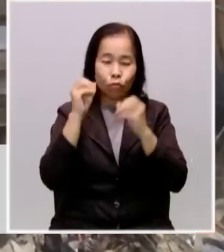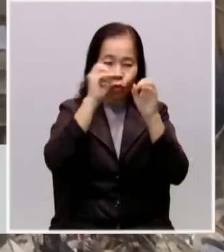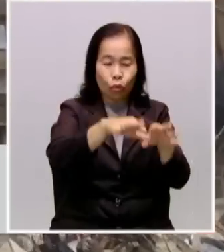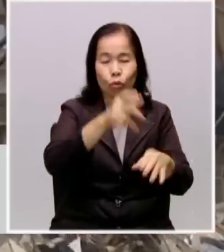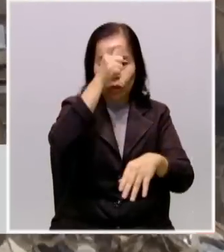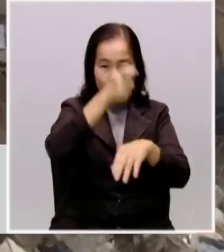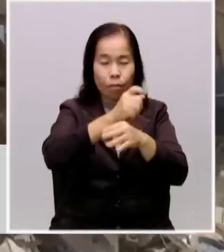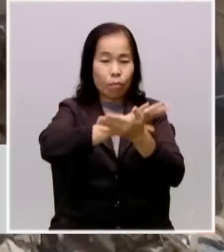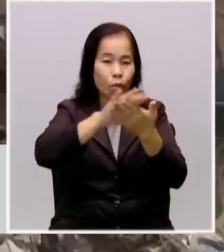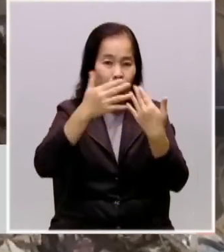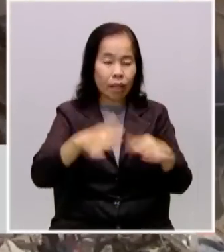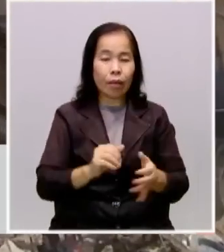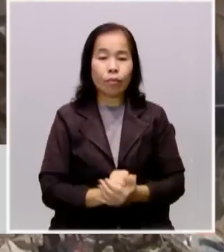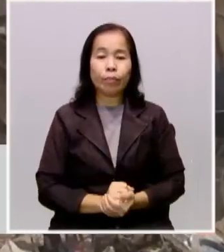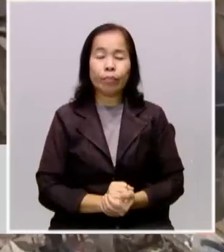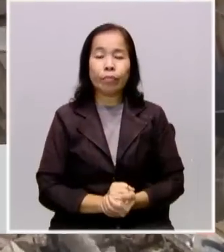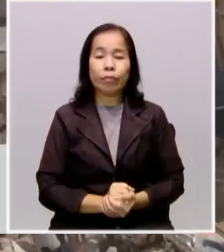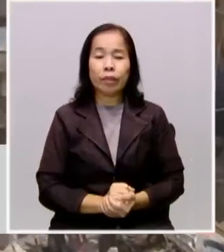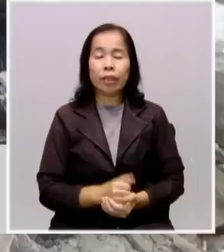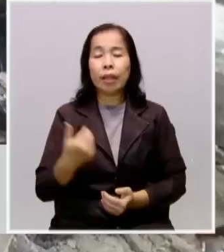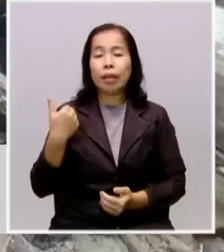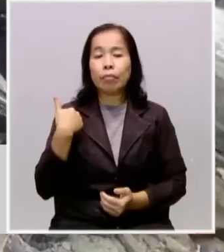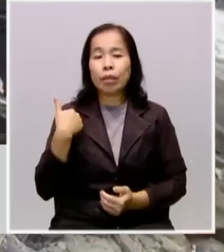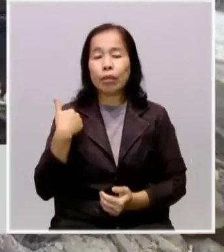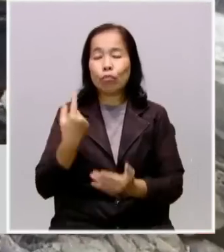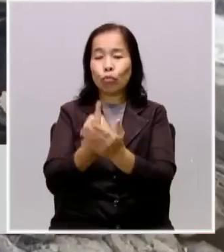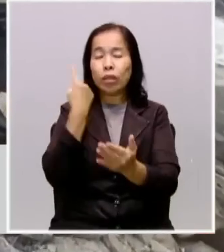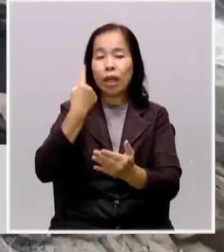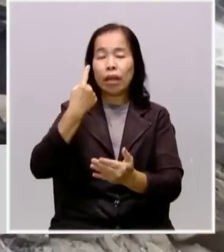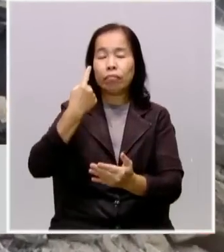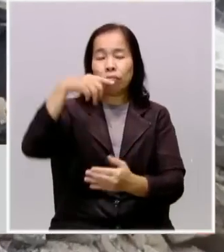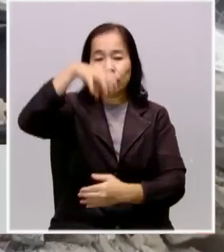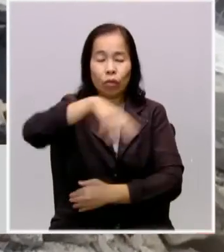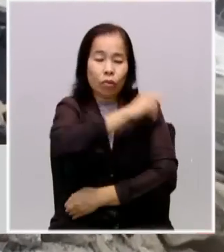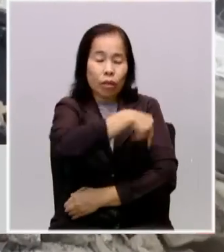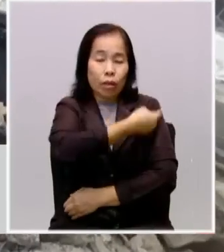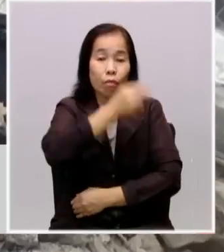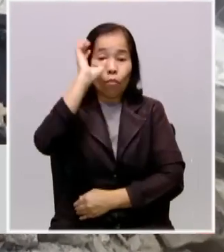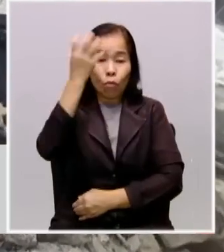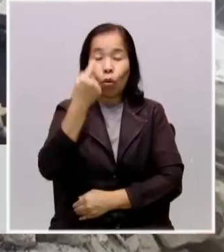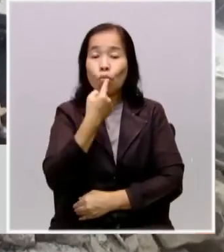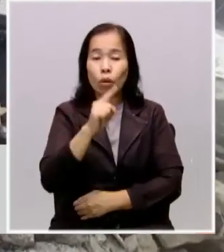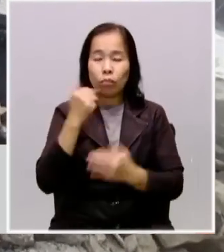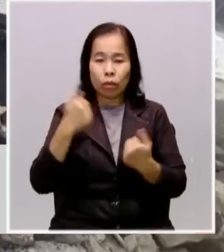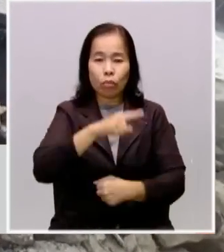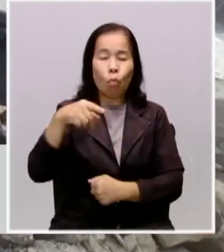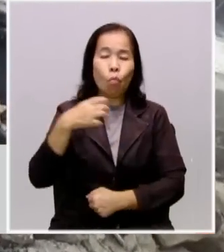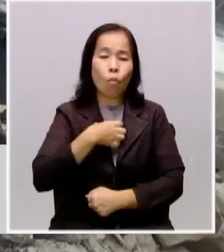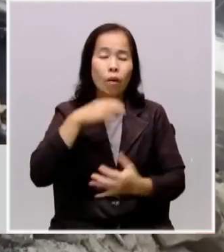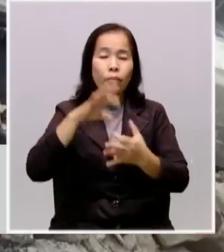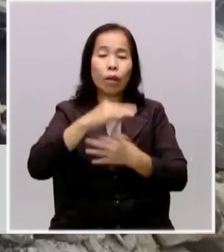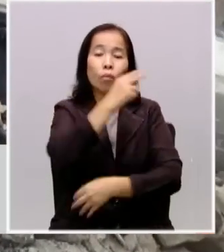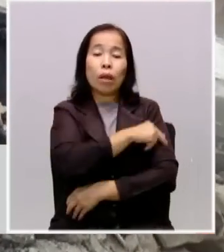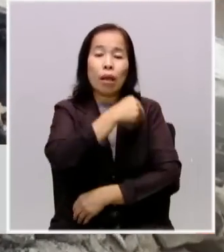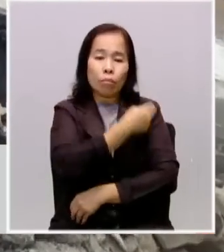นะคะส่วนดร.ไอมานชานกีติผู้แทน WHO ฝ่ายกิจการซีเรียกล่าวว่าความต้องการด้านสาธารณสุขนั้น